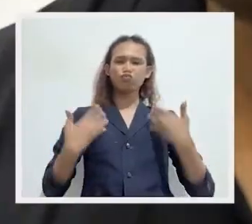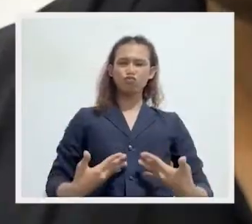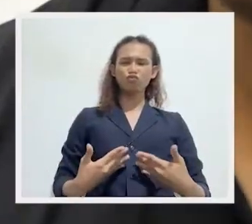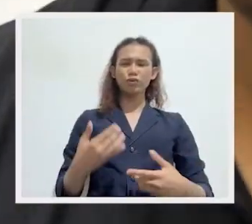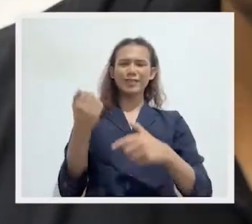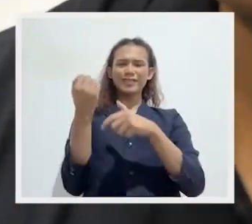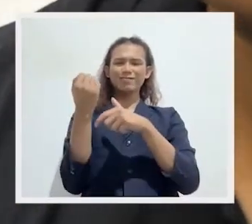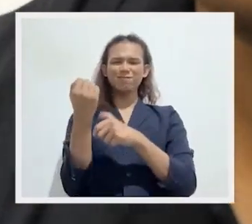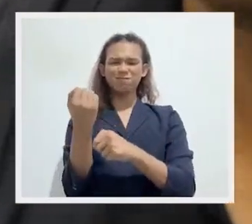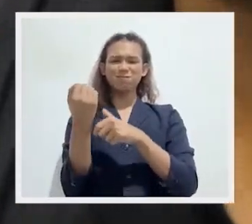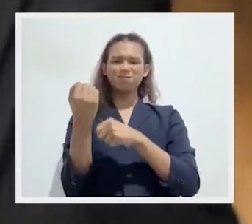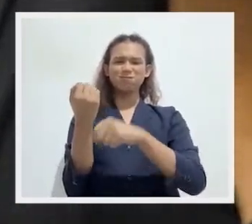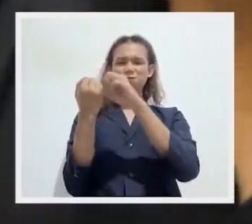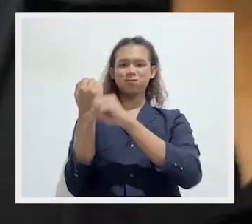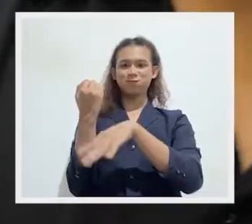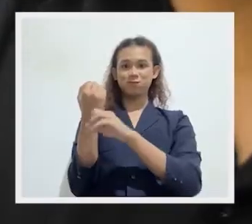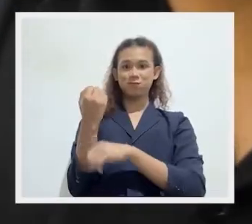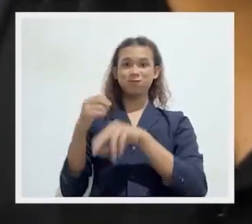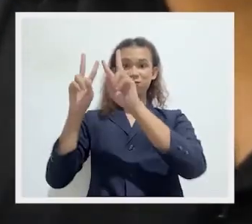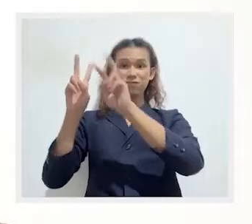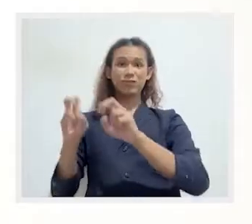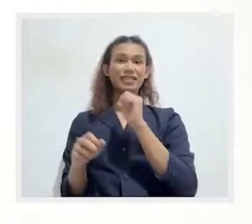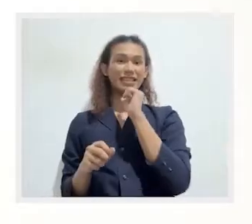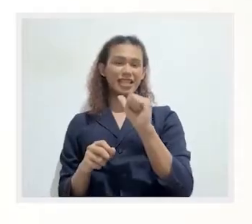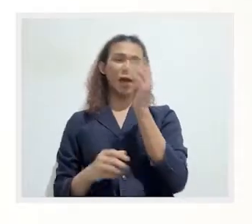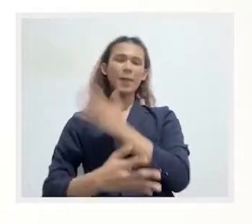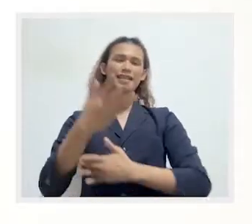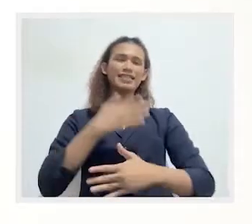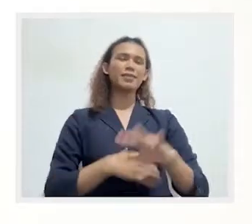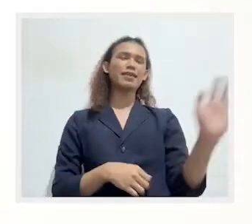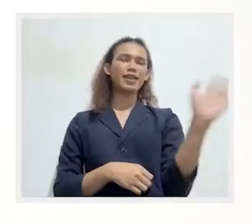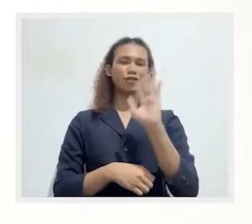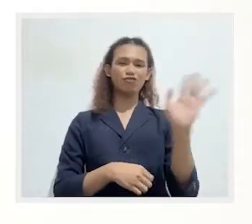darah dilakukan sebagaimana dengan non-disabilitas.